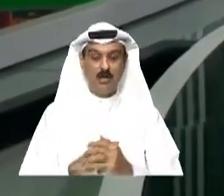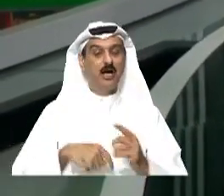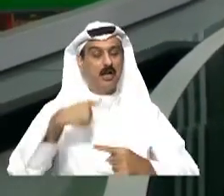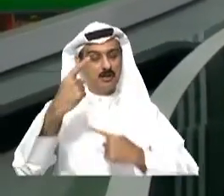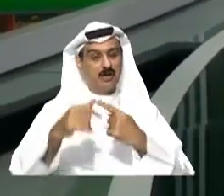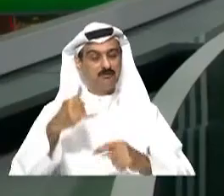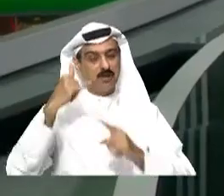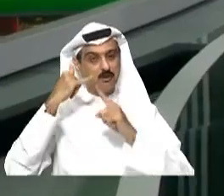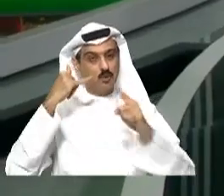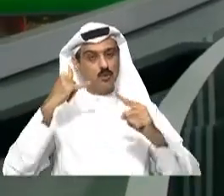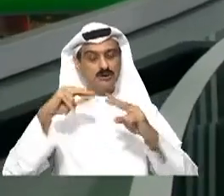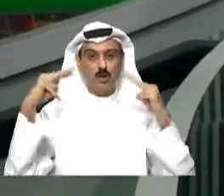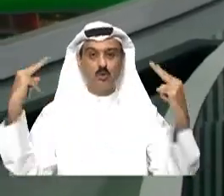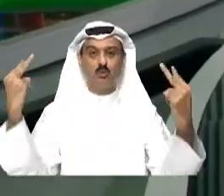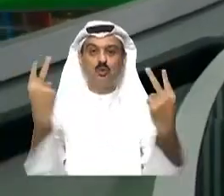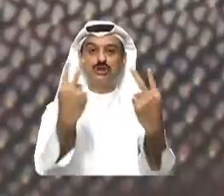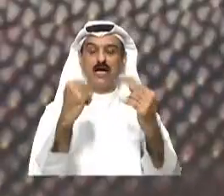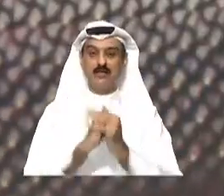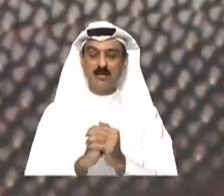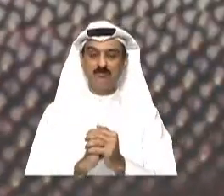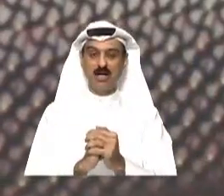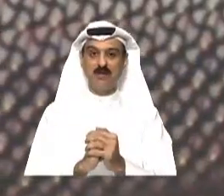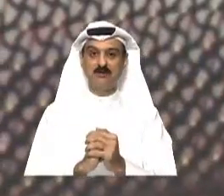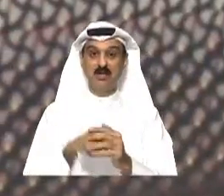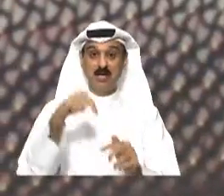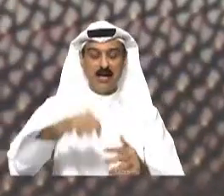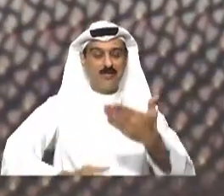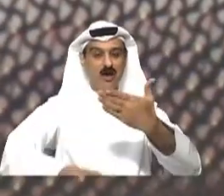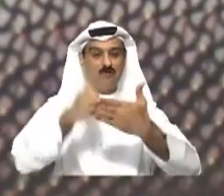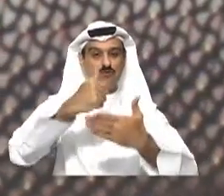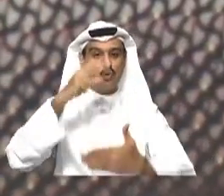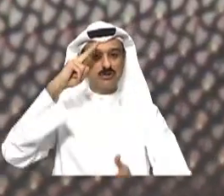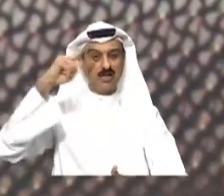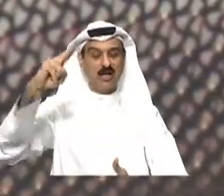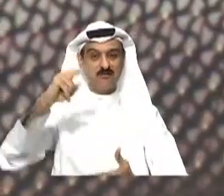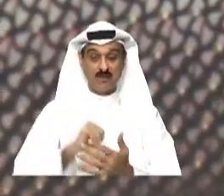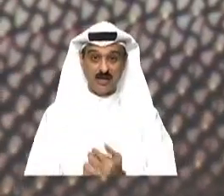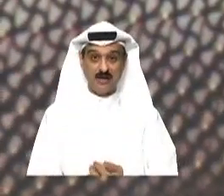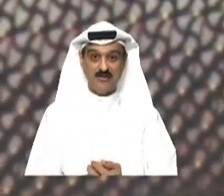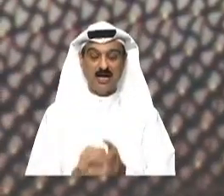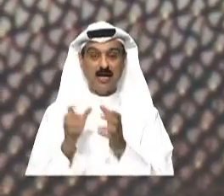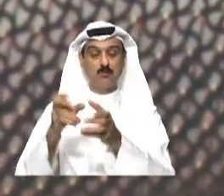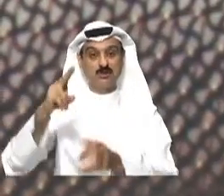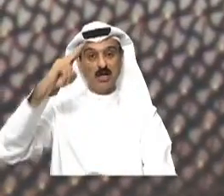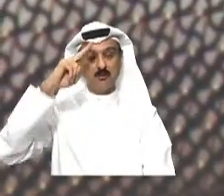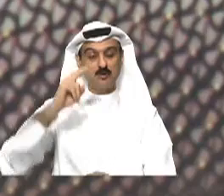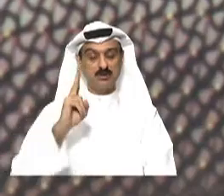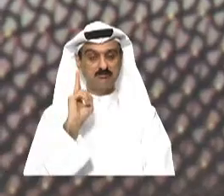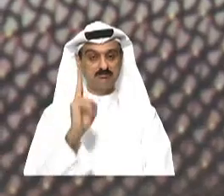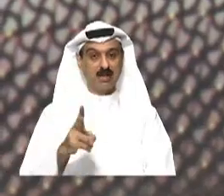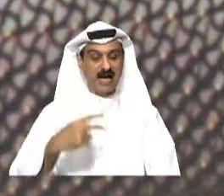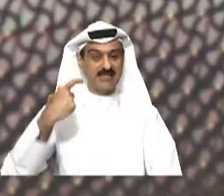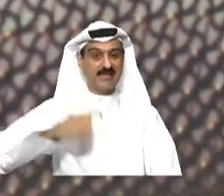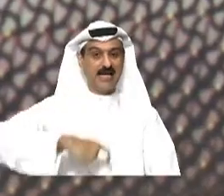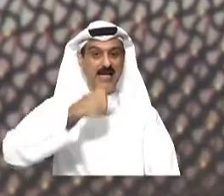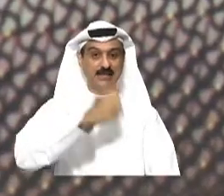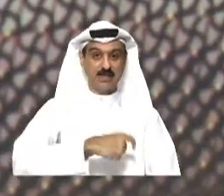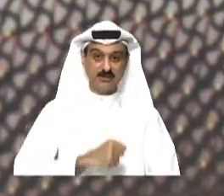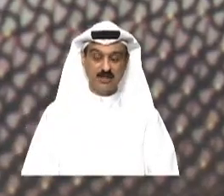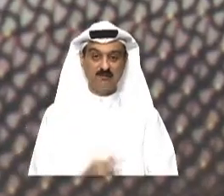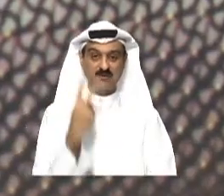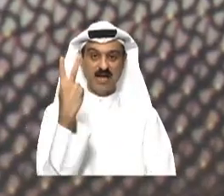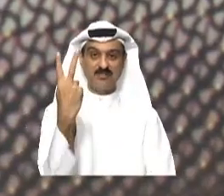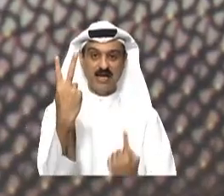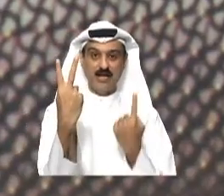معكم ومشاهدينا الكرام بمناسبة هذا الفوز التاريخي لمنتخب السعودي الشقيق على نظيره الأرجنتيني